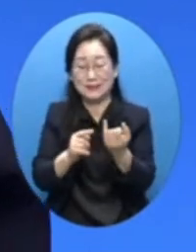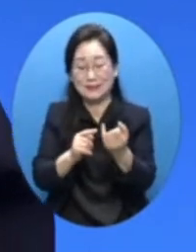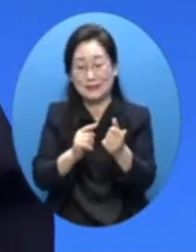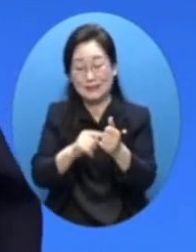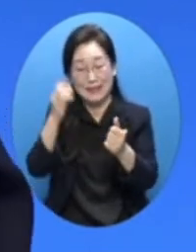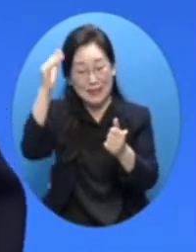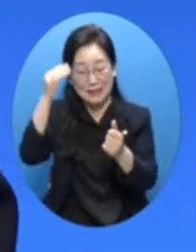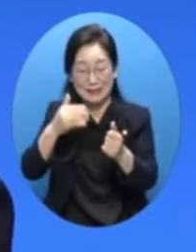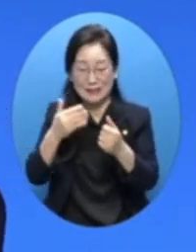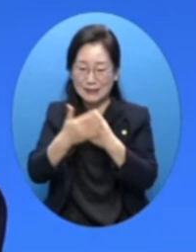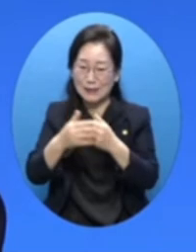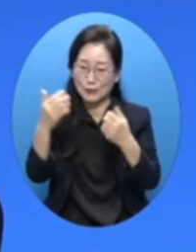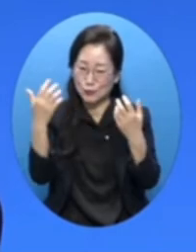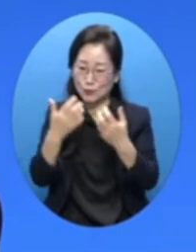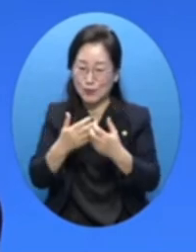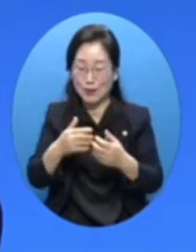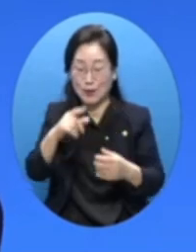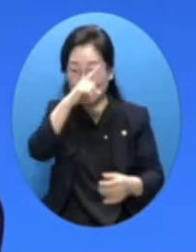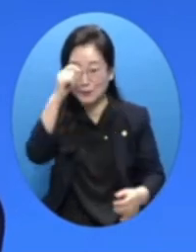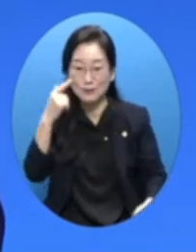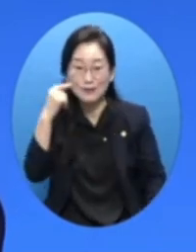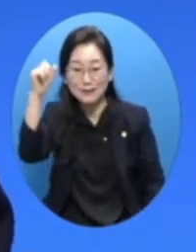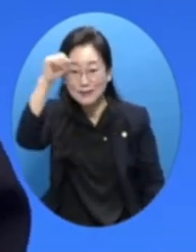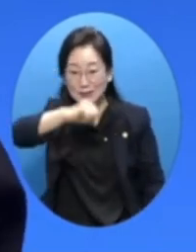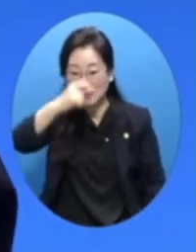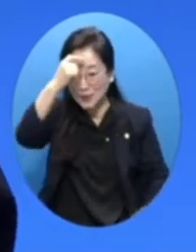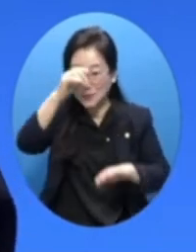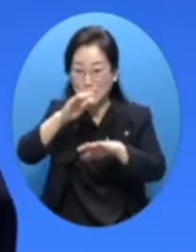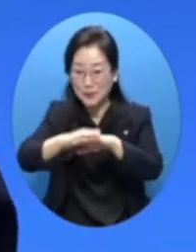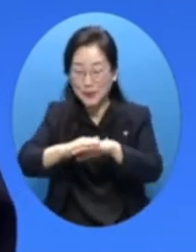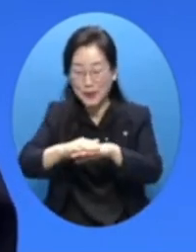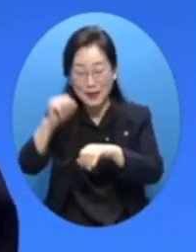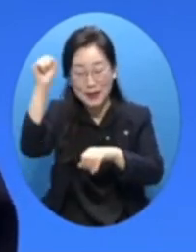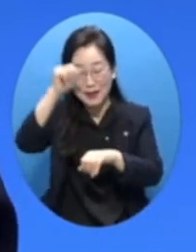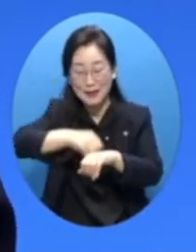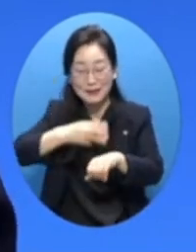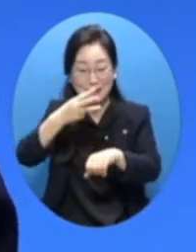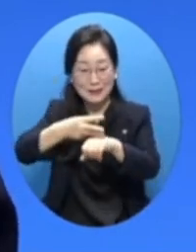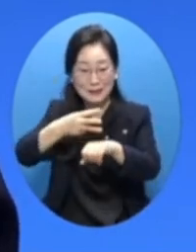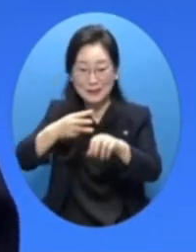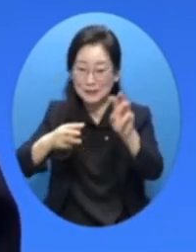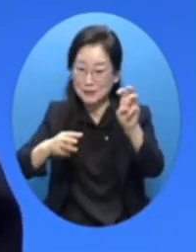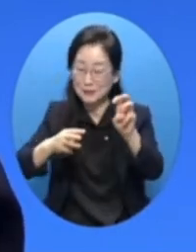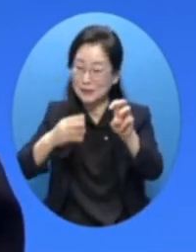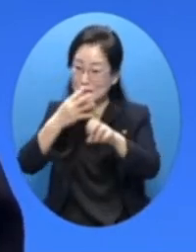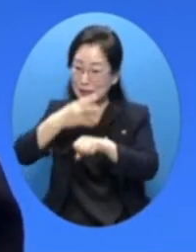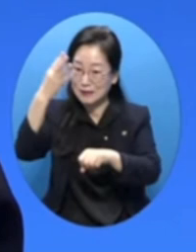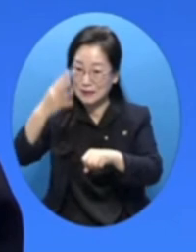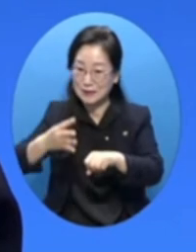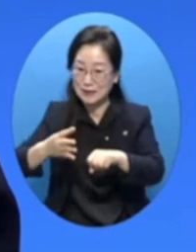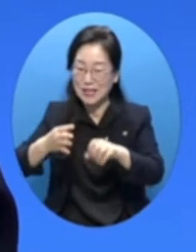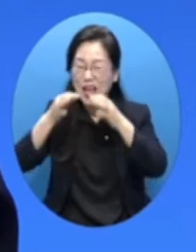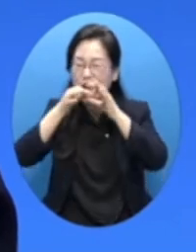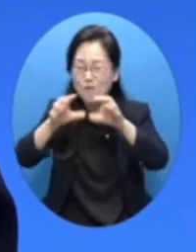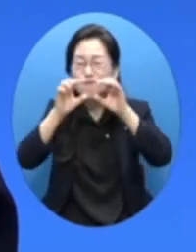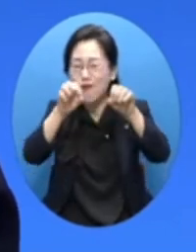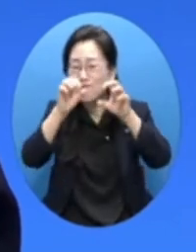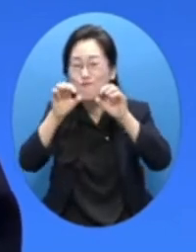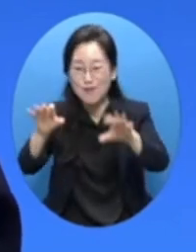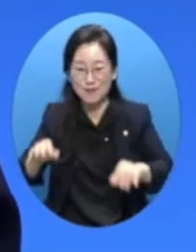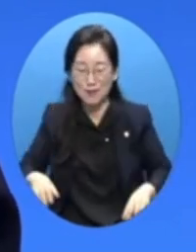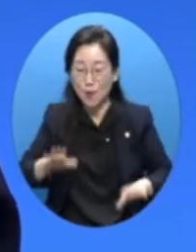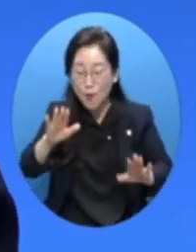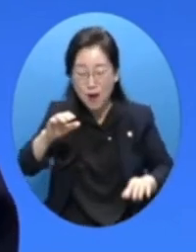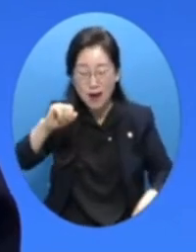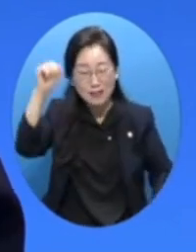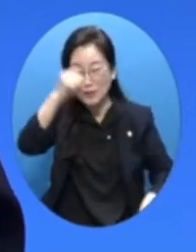보통 때 제가 새벽에 가는 새벽에 나오는 3시 반에서 4시 사이에 짖는데 오늘은 1시에 짖습니다.